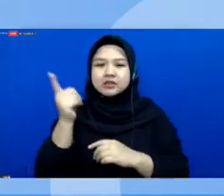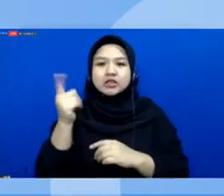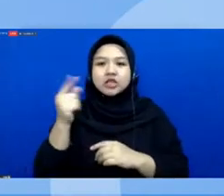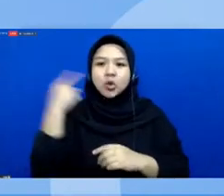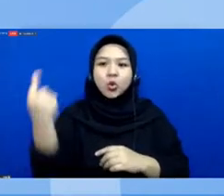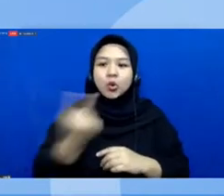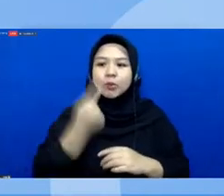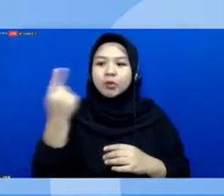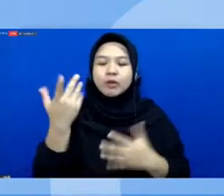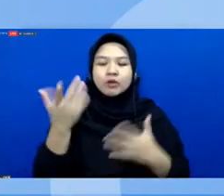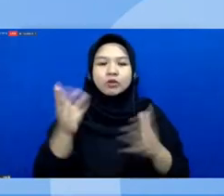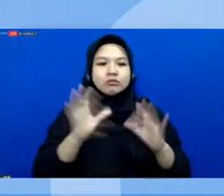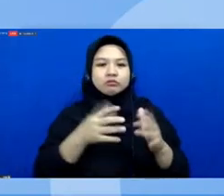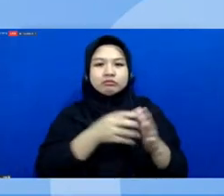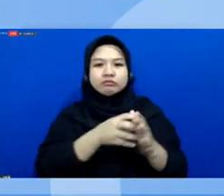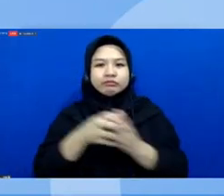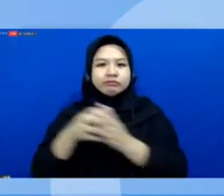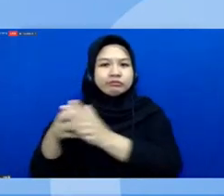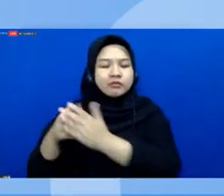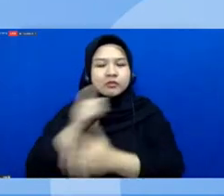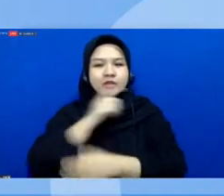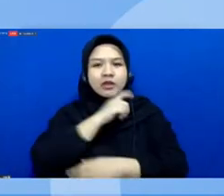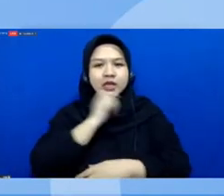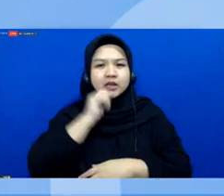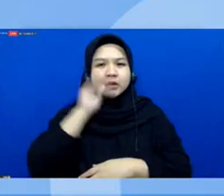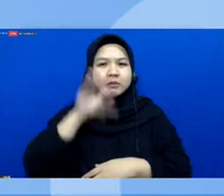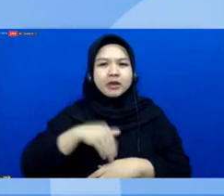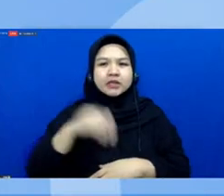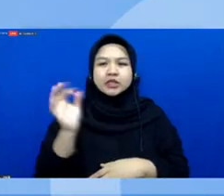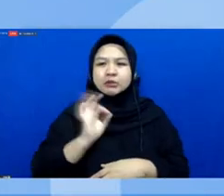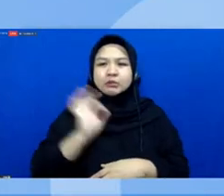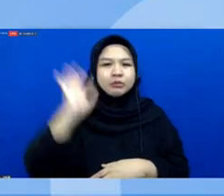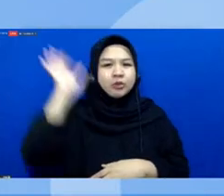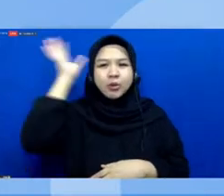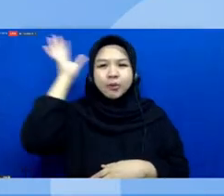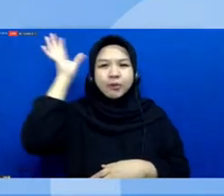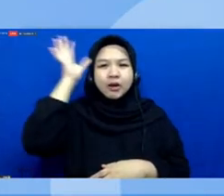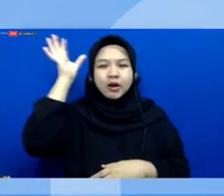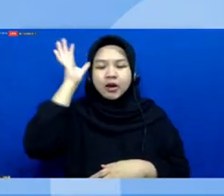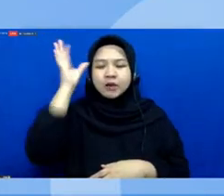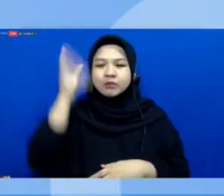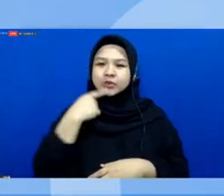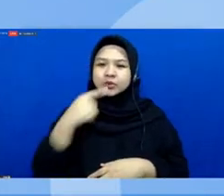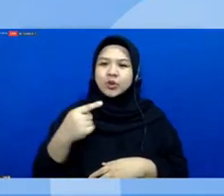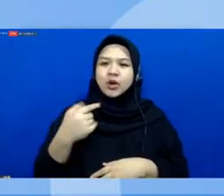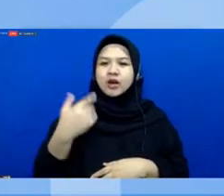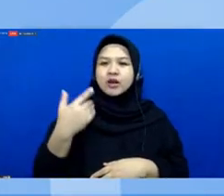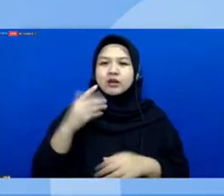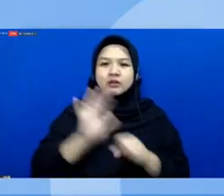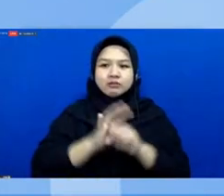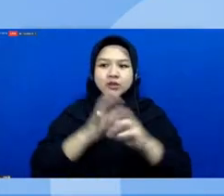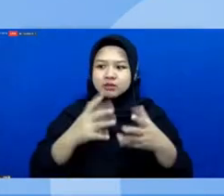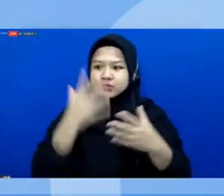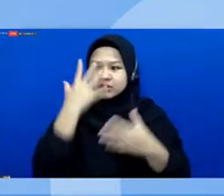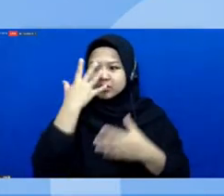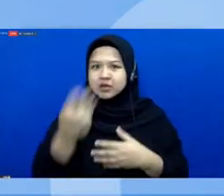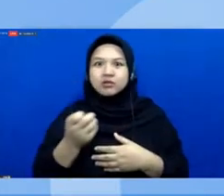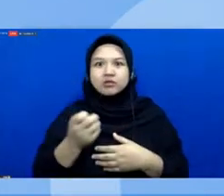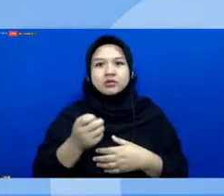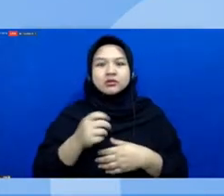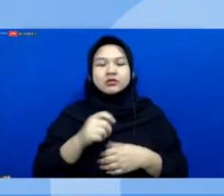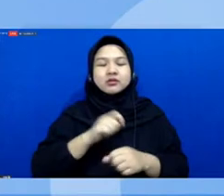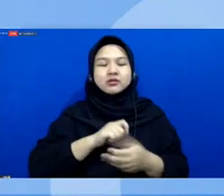ataupun yang termarginalkan, itu ternyata juga masih belum paham terkait dengan kehadiran pandemi serius yang bernama COVID-19